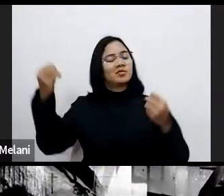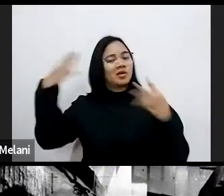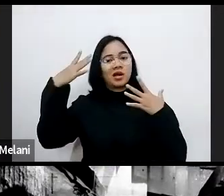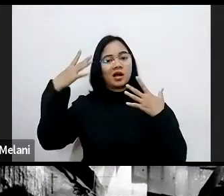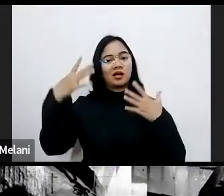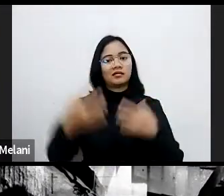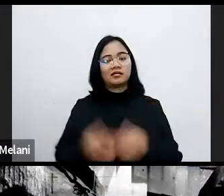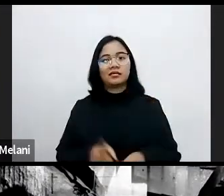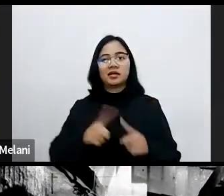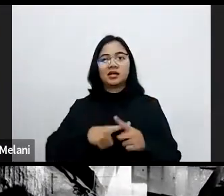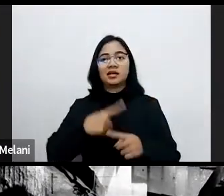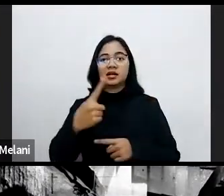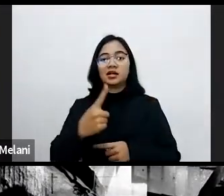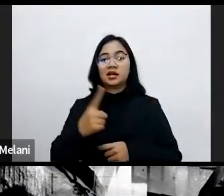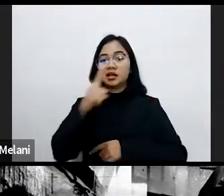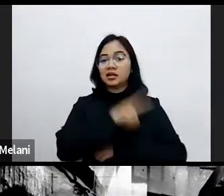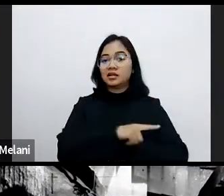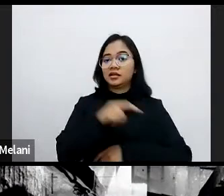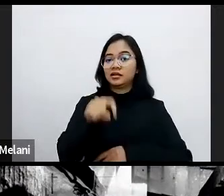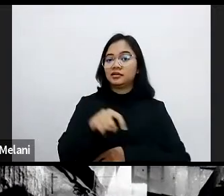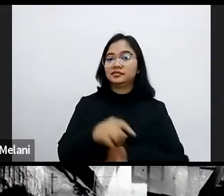Baik, sekarang saya akan ke